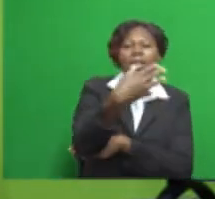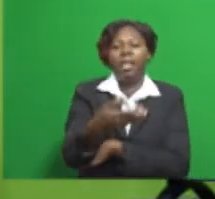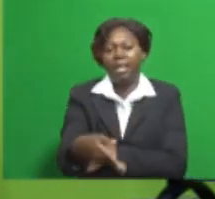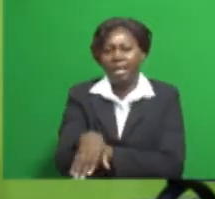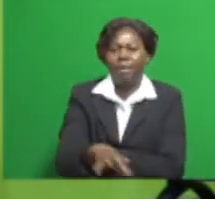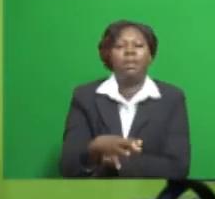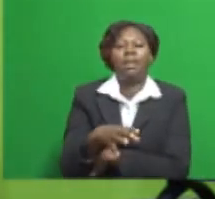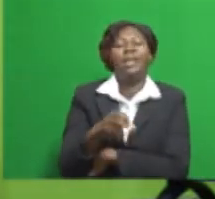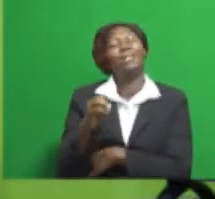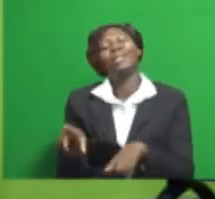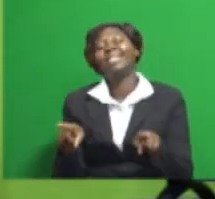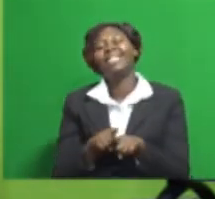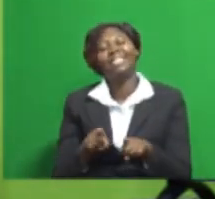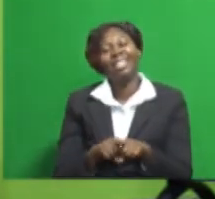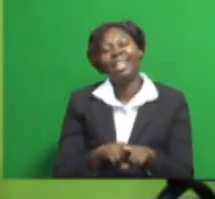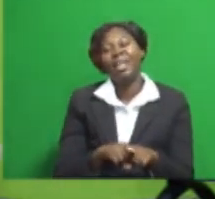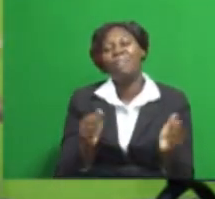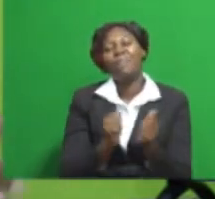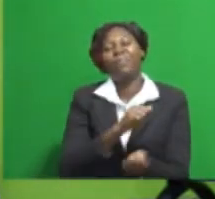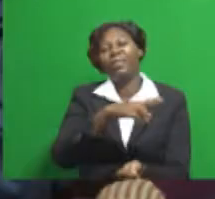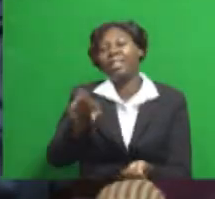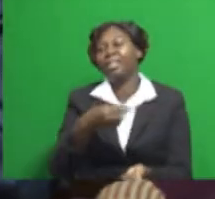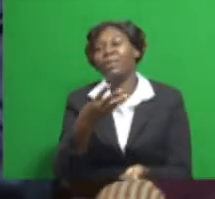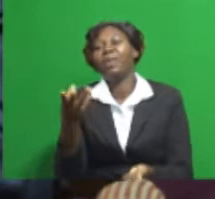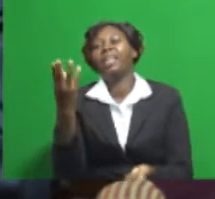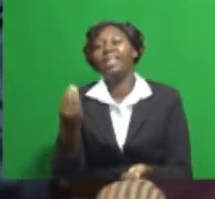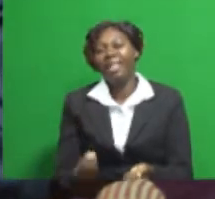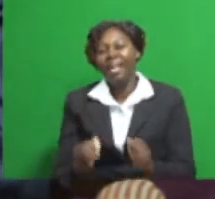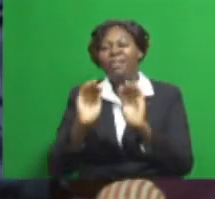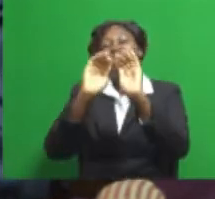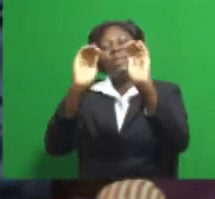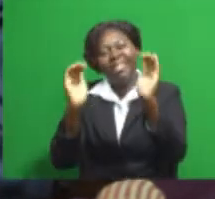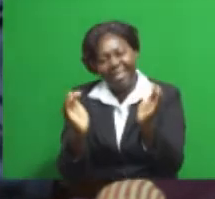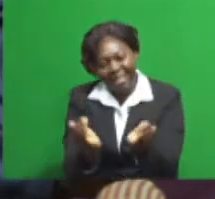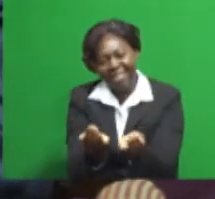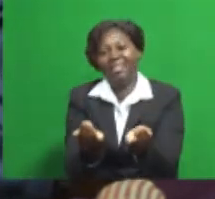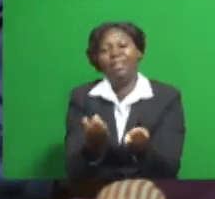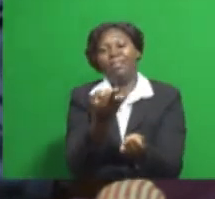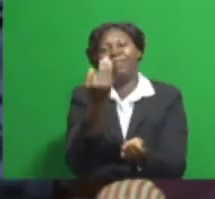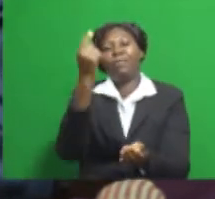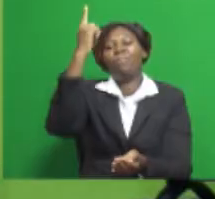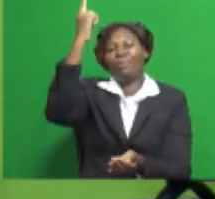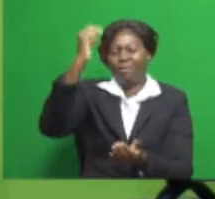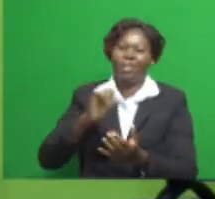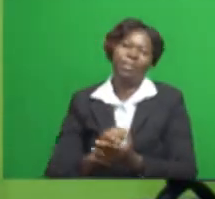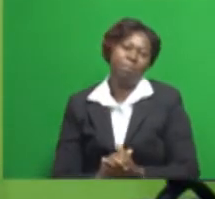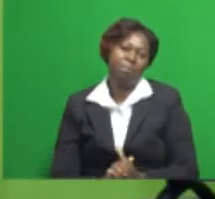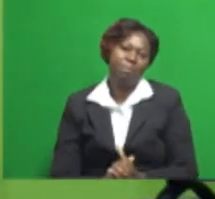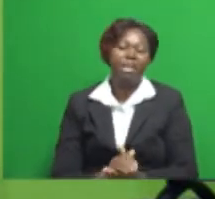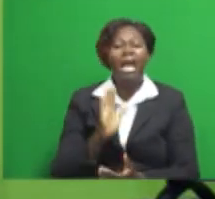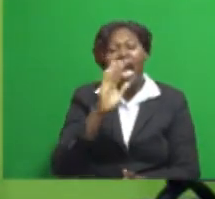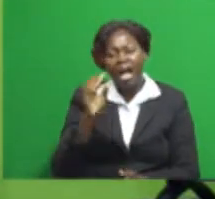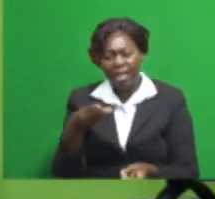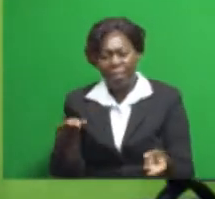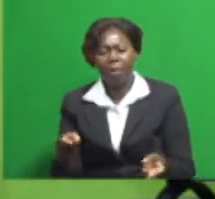enough protection. Exactly. Saka zvinozobva kupi pastor zvimwe zvekuti unozera kuti kunonho notocherera